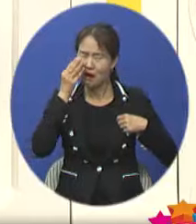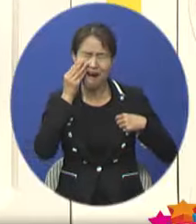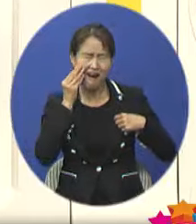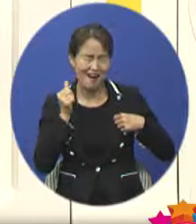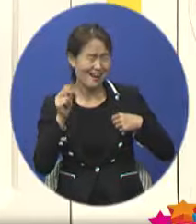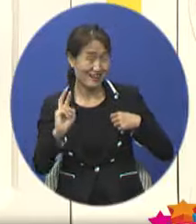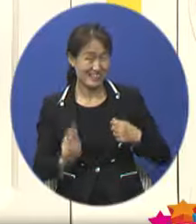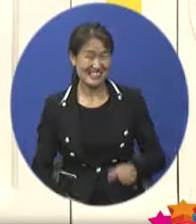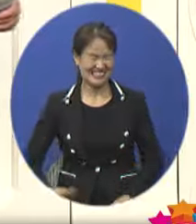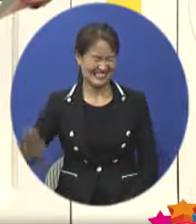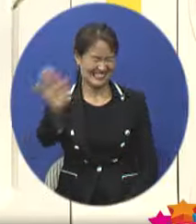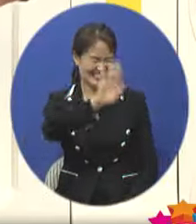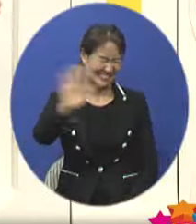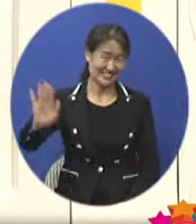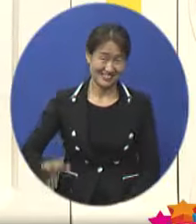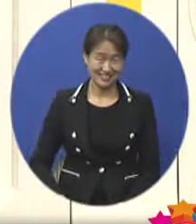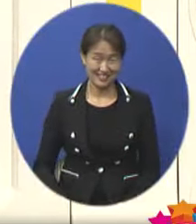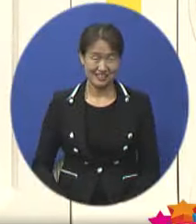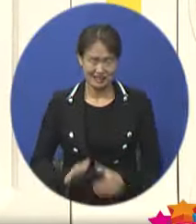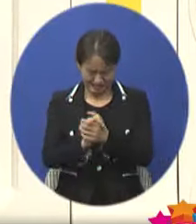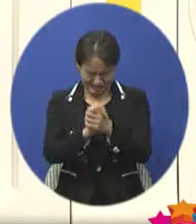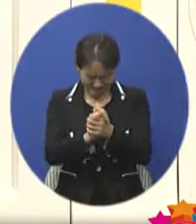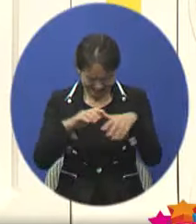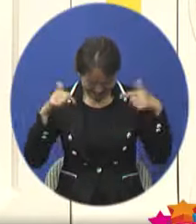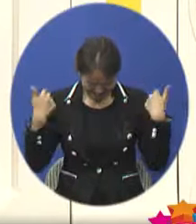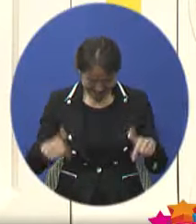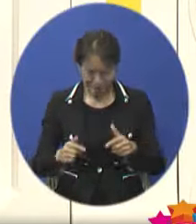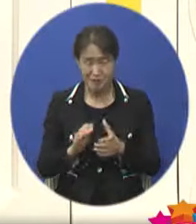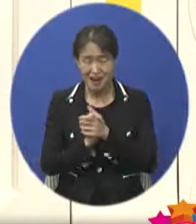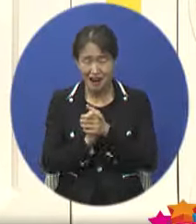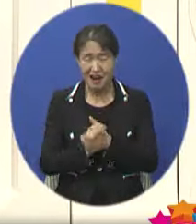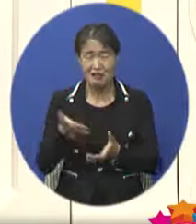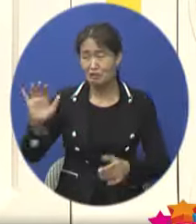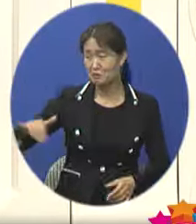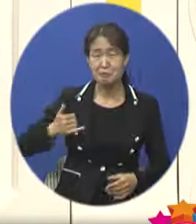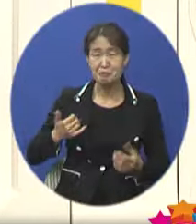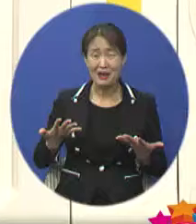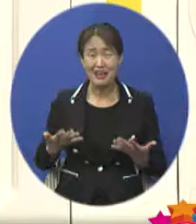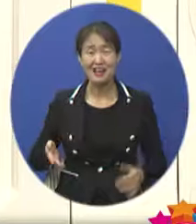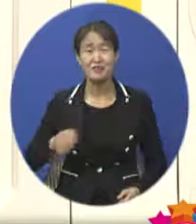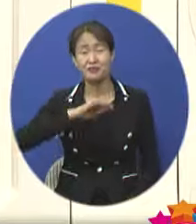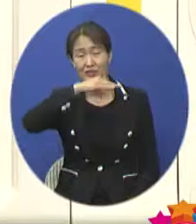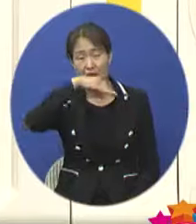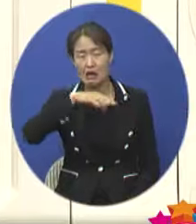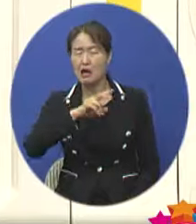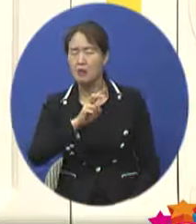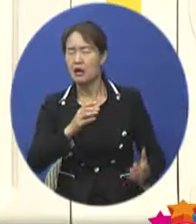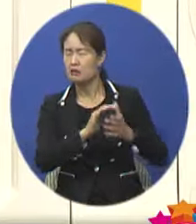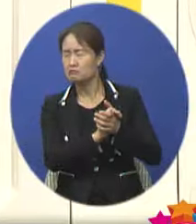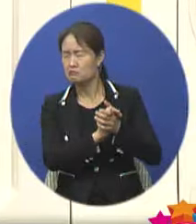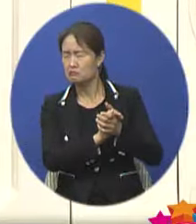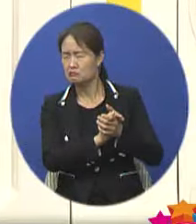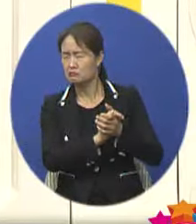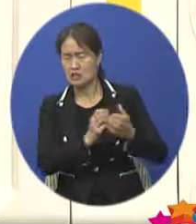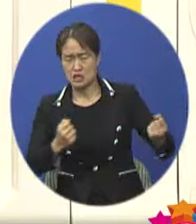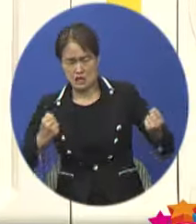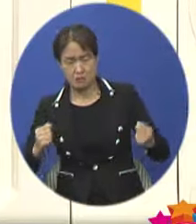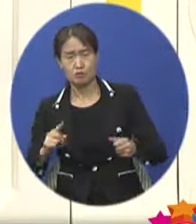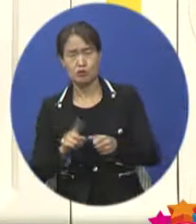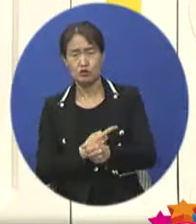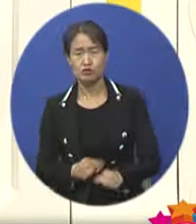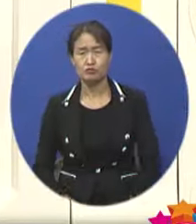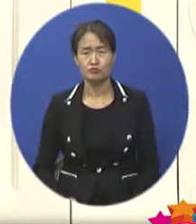자주 바뀌시. 아니요. 내가 엄청난 기도도 많이 하고 있는데 연락도 없더라고. 아니, 그 강원도에서 기도빨이 오더라고 이렇게.